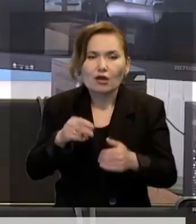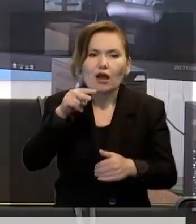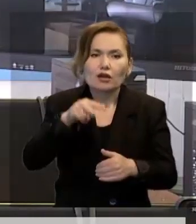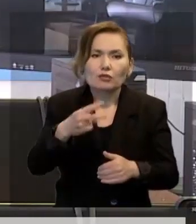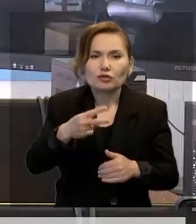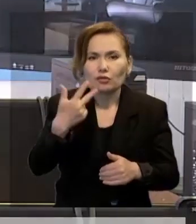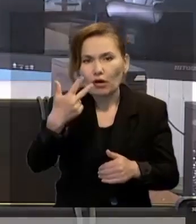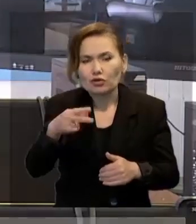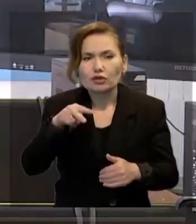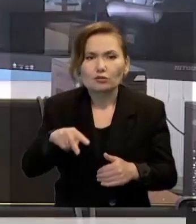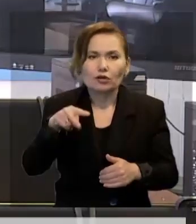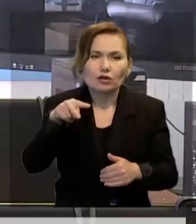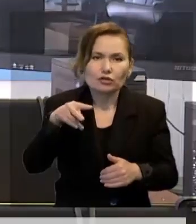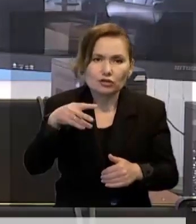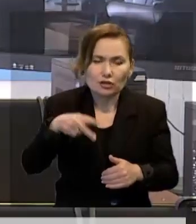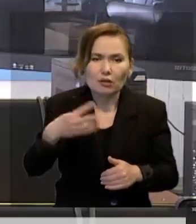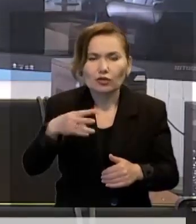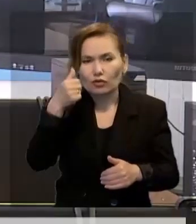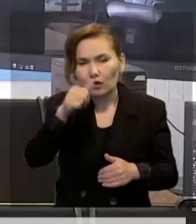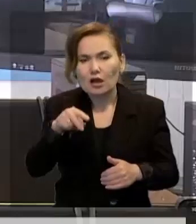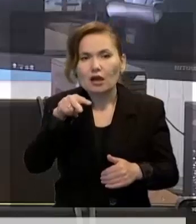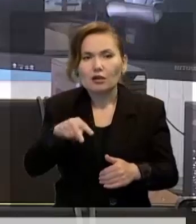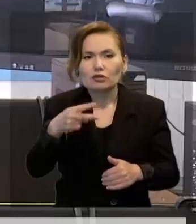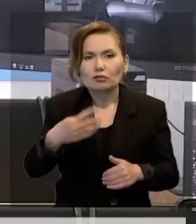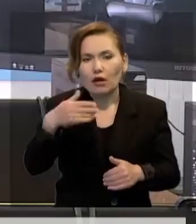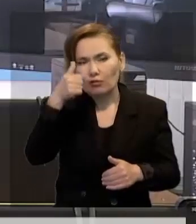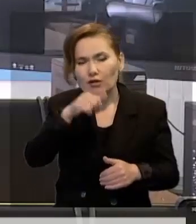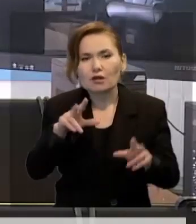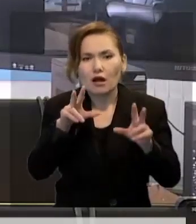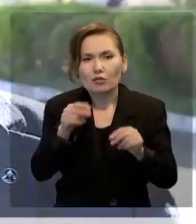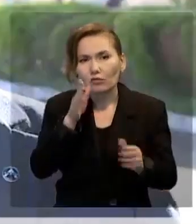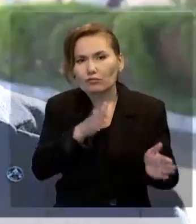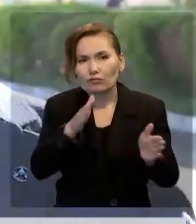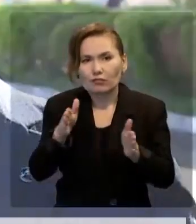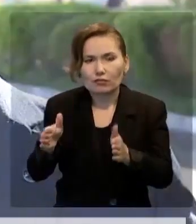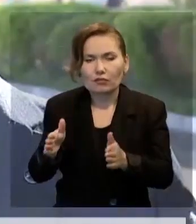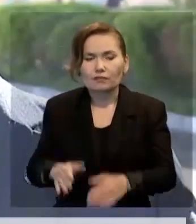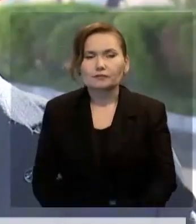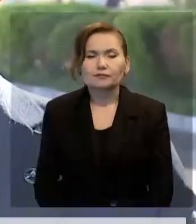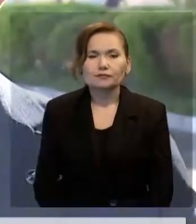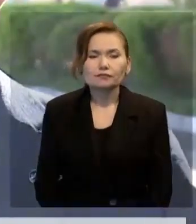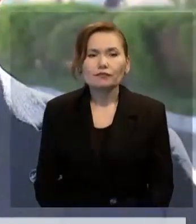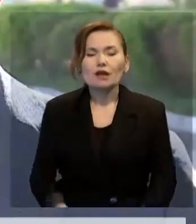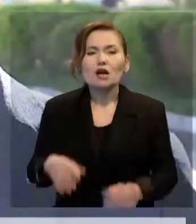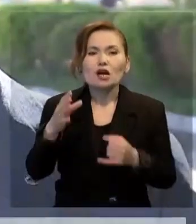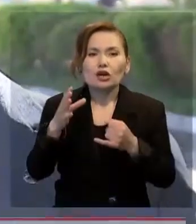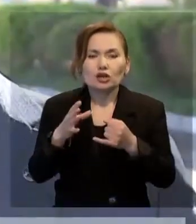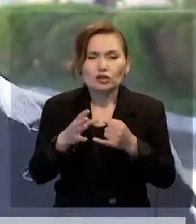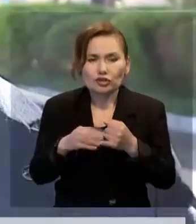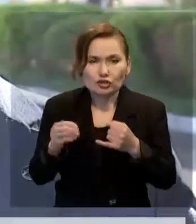23-те салмаса 24-те салады, 24-те салмаса 25-те салады дейді, сөйтіп шегіндіре берді. Жер комиссиясының қорытындысы